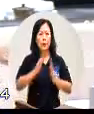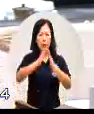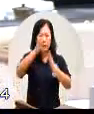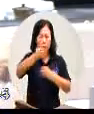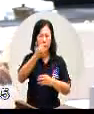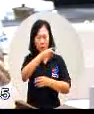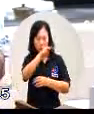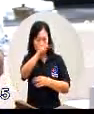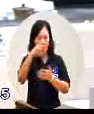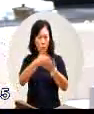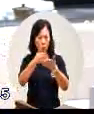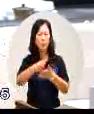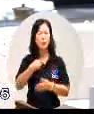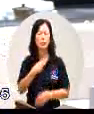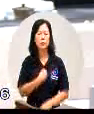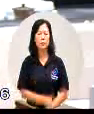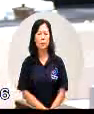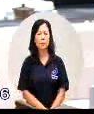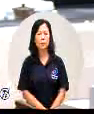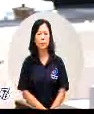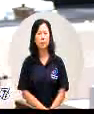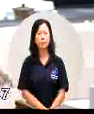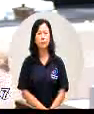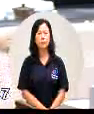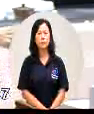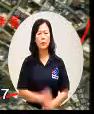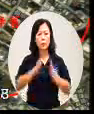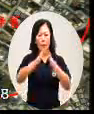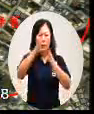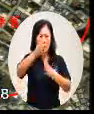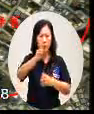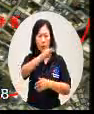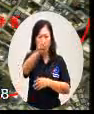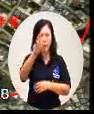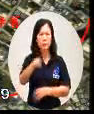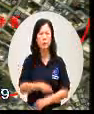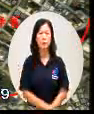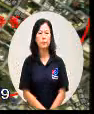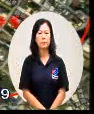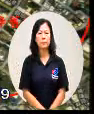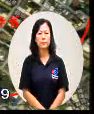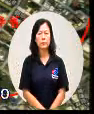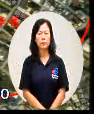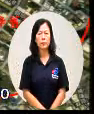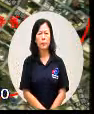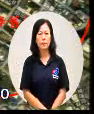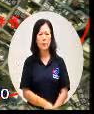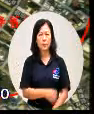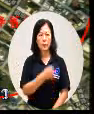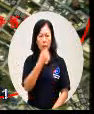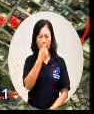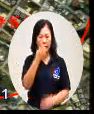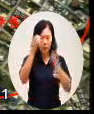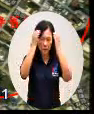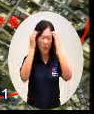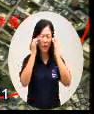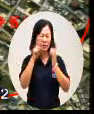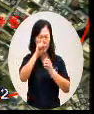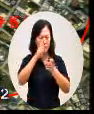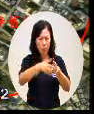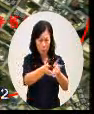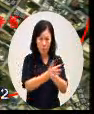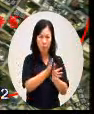图片，个等下下一张啊图片。市长，你要看这个，这个我们南子旧部落，这个台